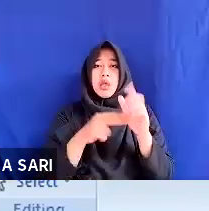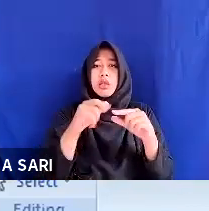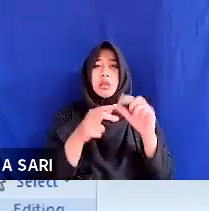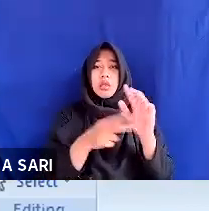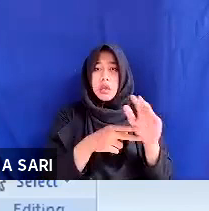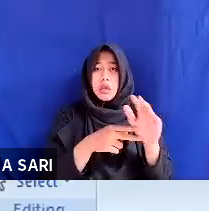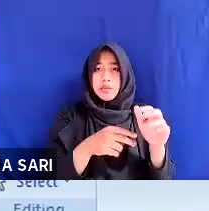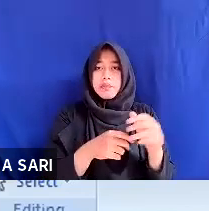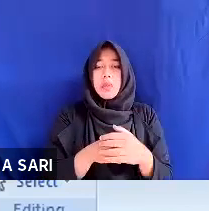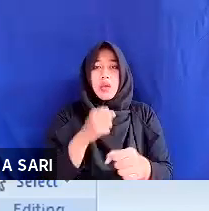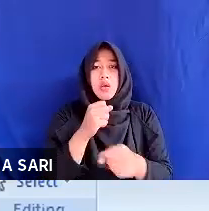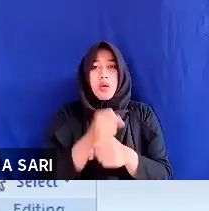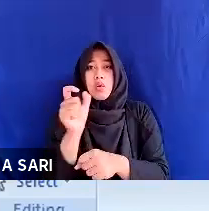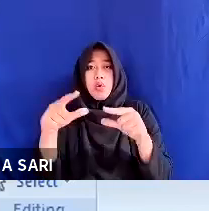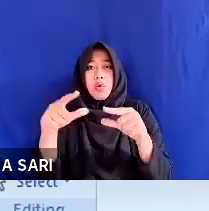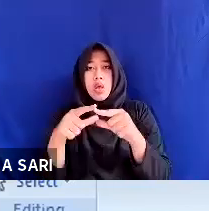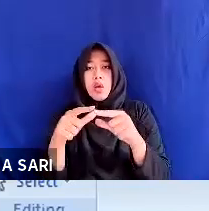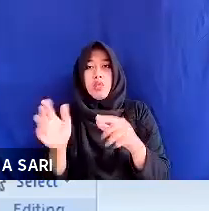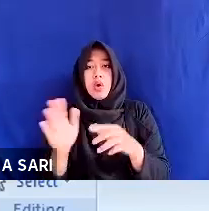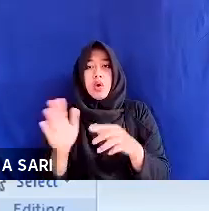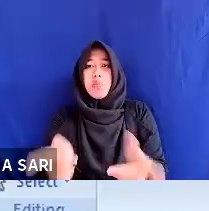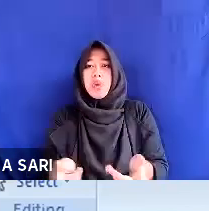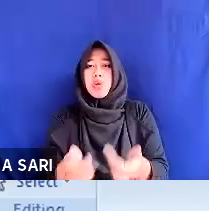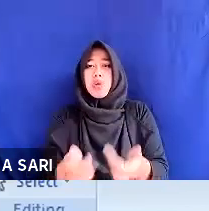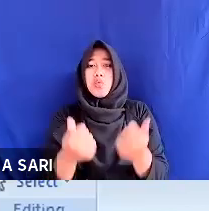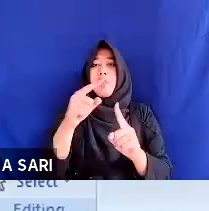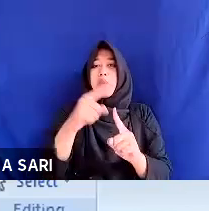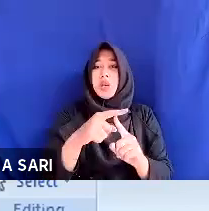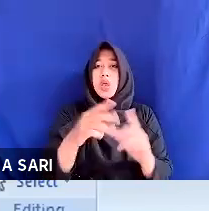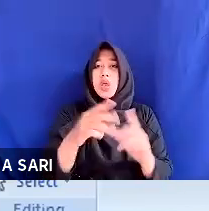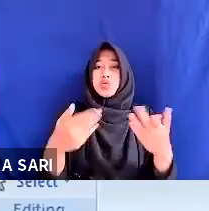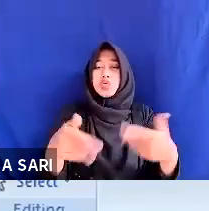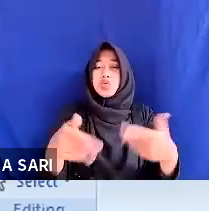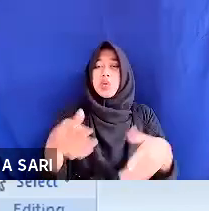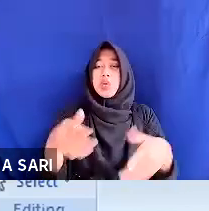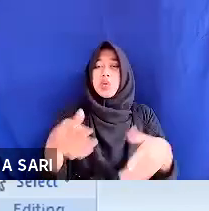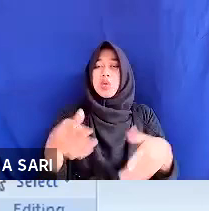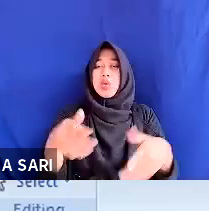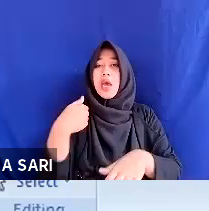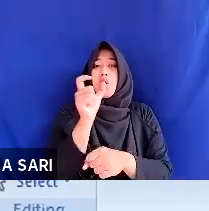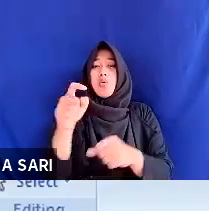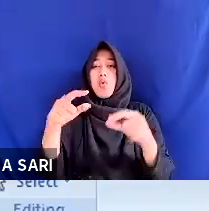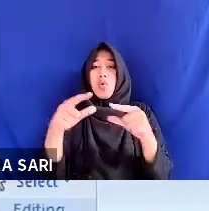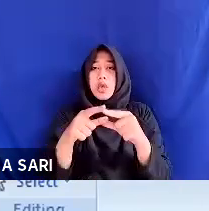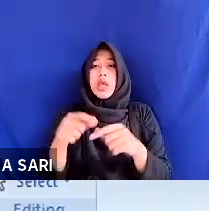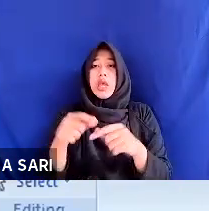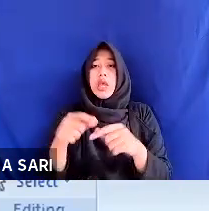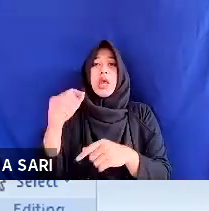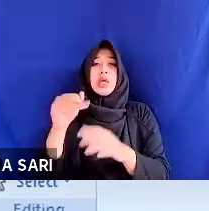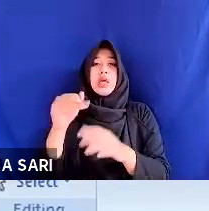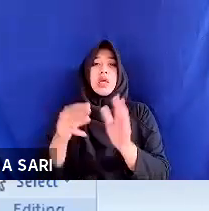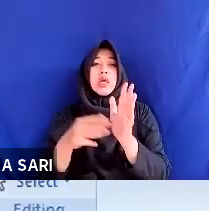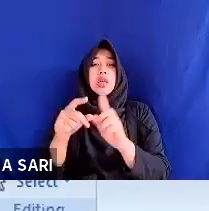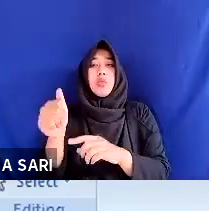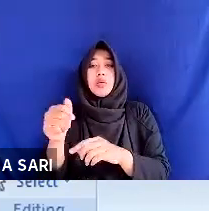ada, tetapi gula kita hari ini impor sekian. Dan terakhir biji gandum dan meslin itu yang melesat jauh di sini sampai nggak